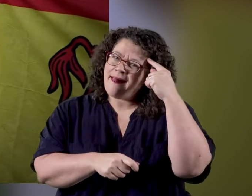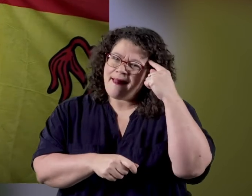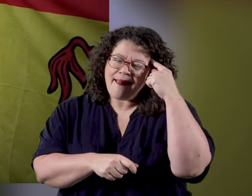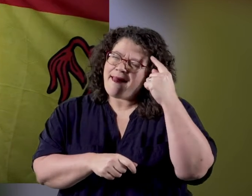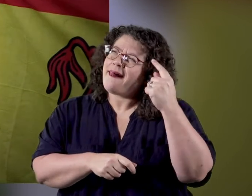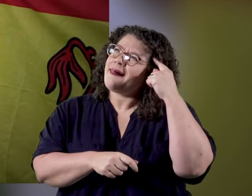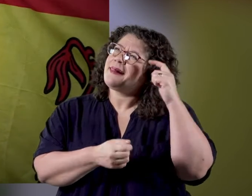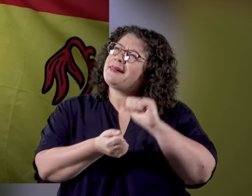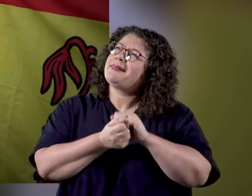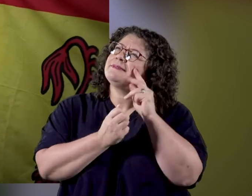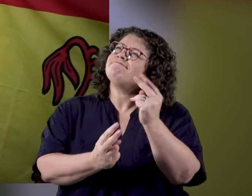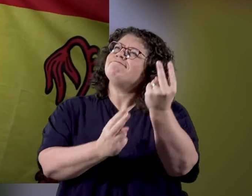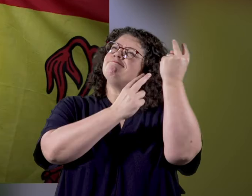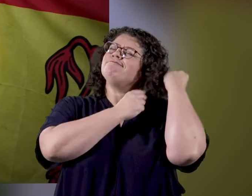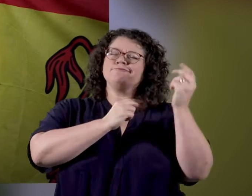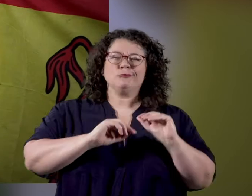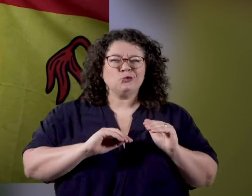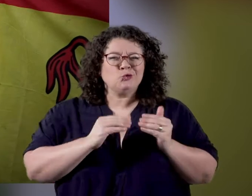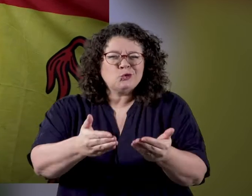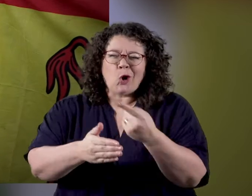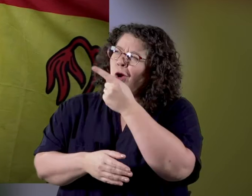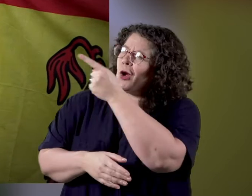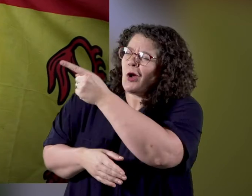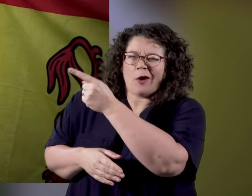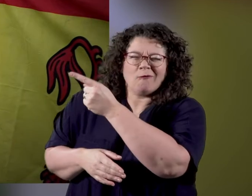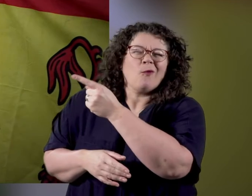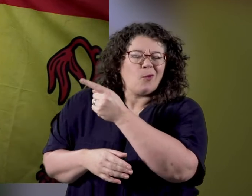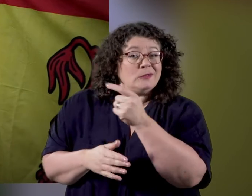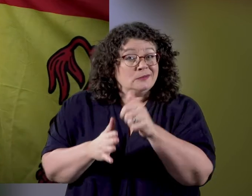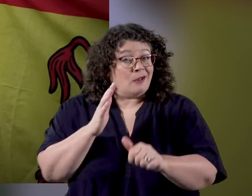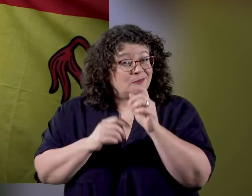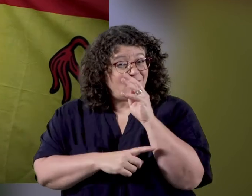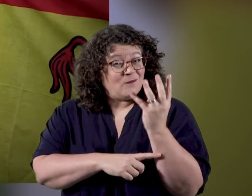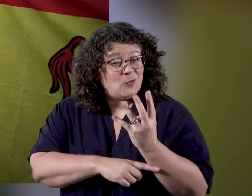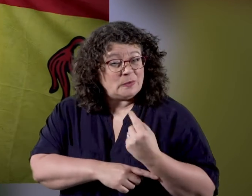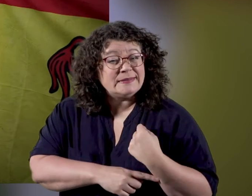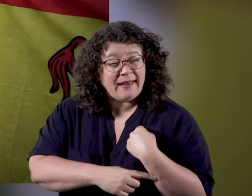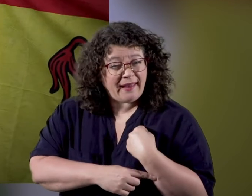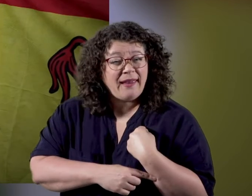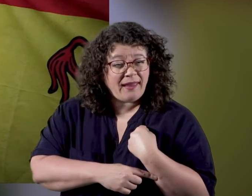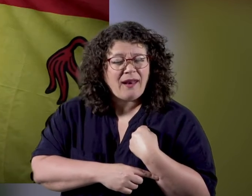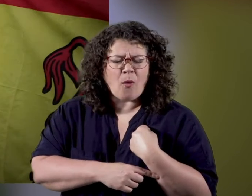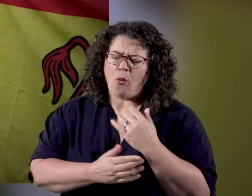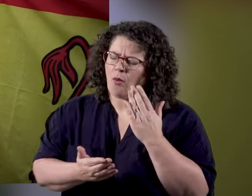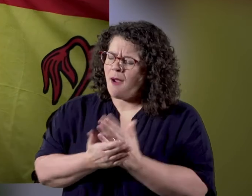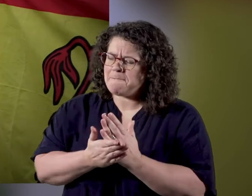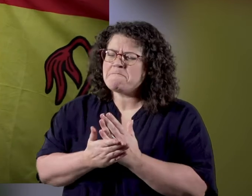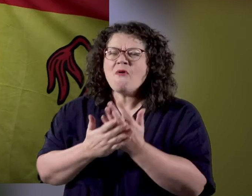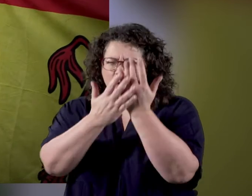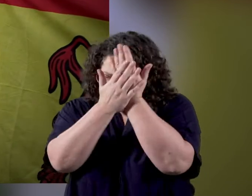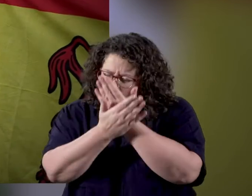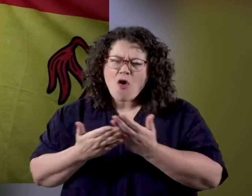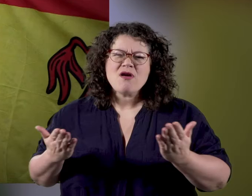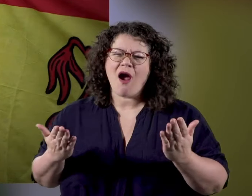cof o wasanaethu fy nywysog. A hynny ys pan oedd yn laslanc 40 oed. Ia,